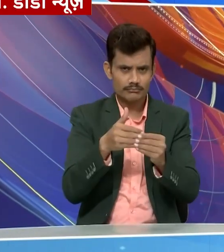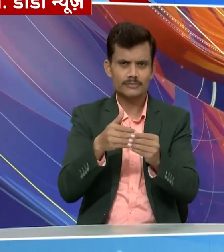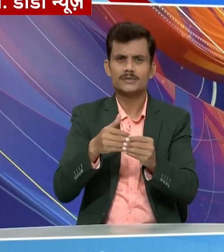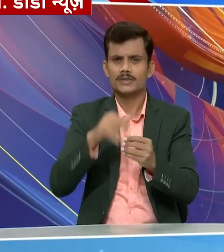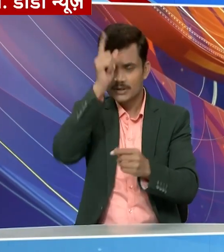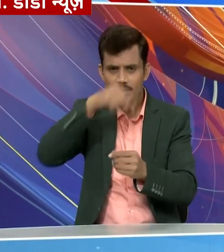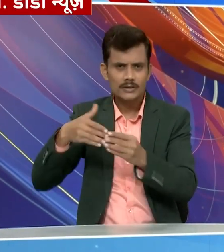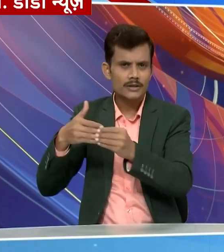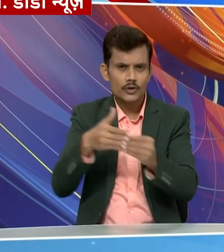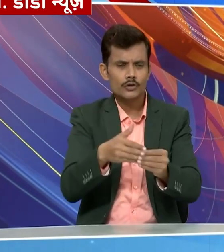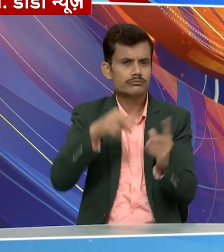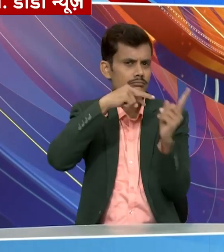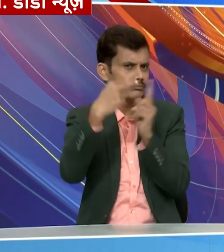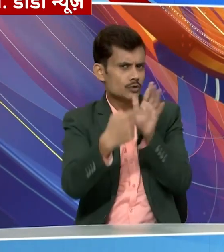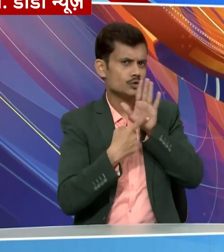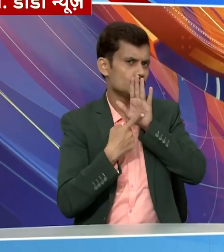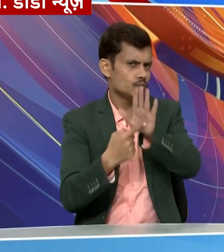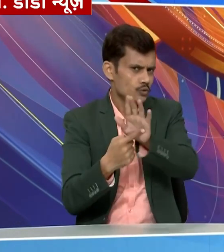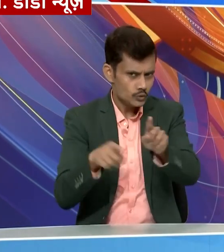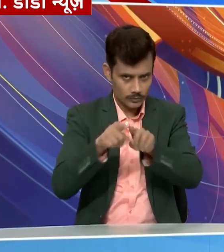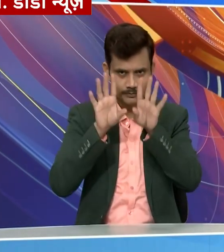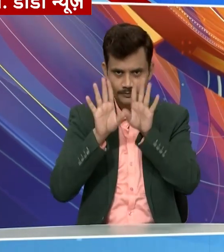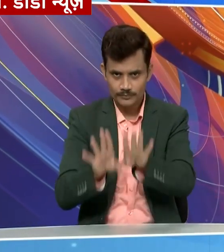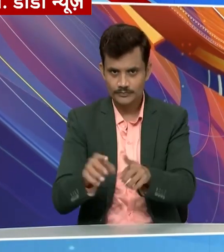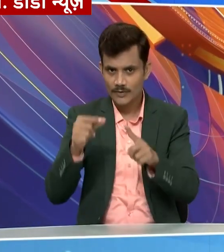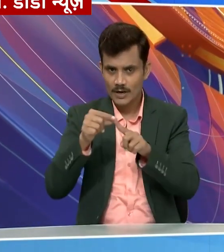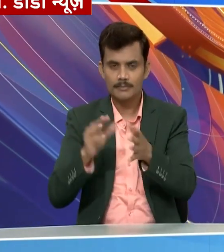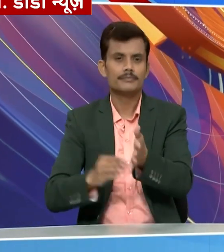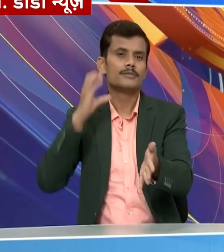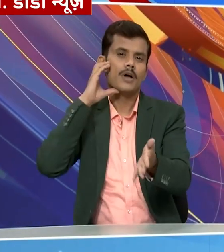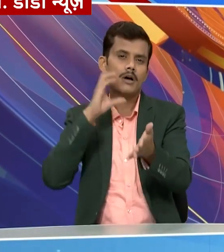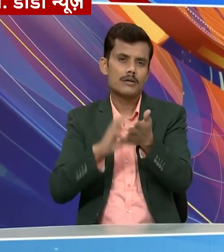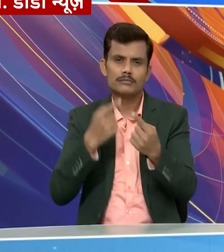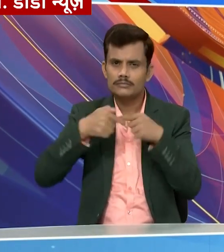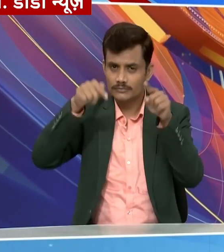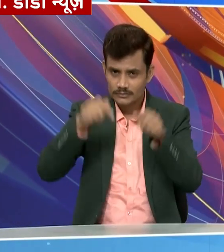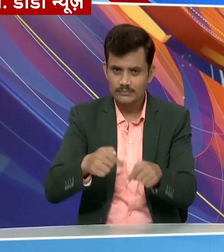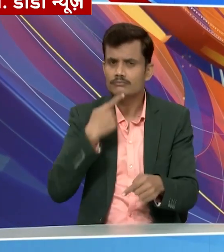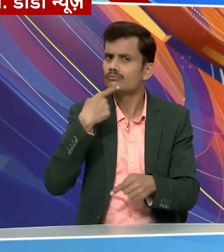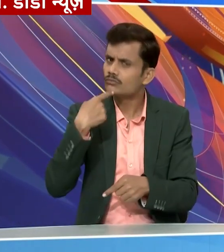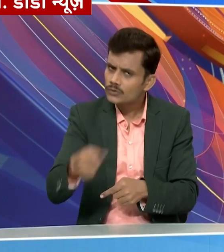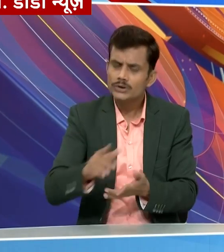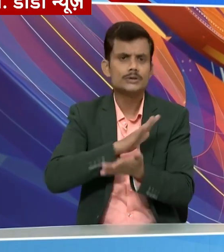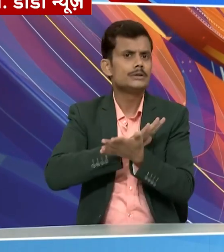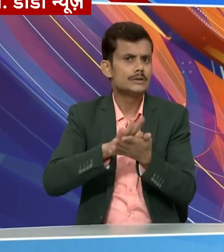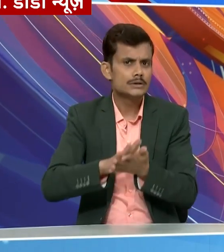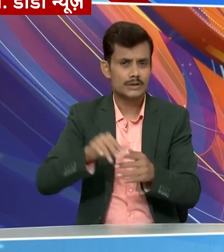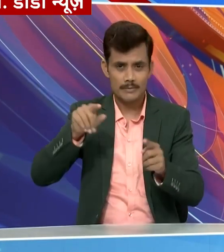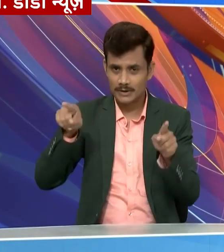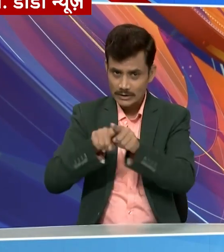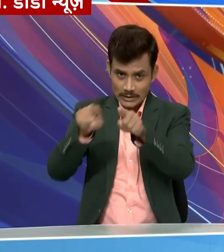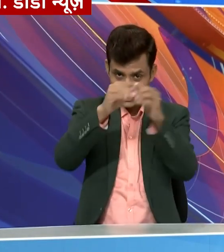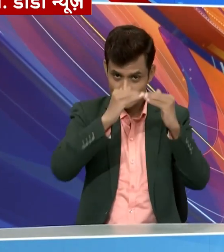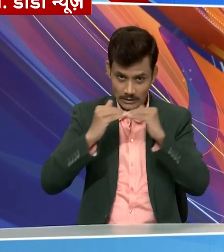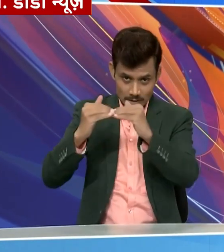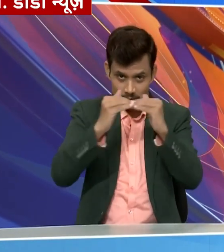के दृष्टिकोण को उपयुक्त रूप से भी दर्शाता है। पीएम ने इसके अलावा कहा कि हमने स्पष्ट और समन्वित दृष्टिकोण के